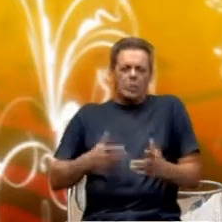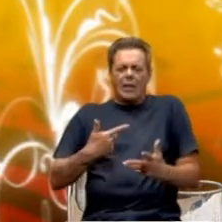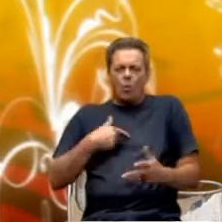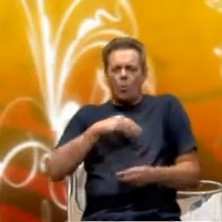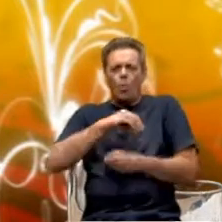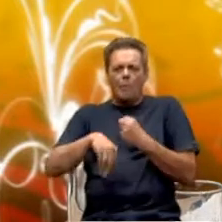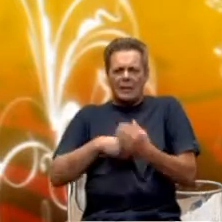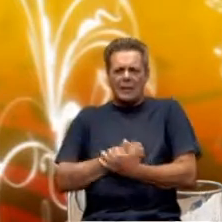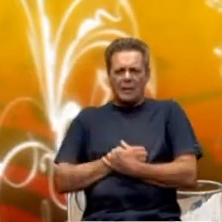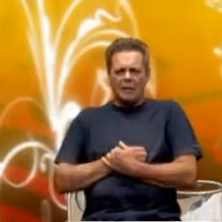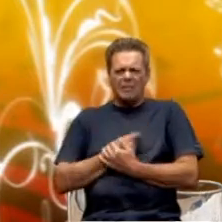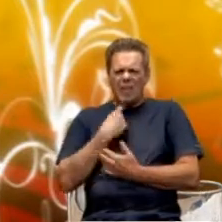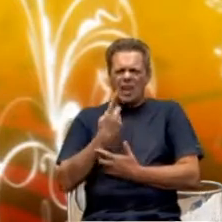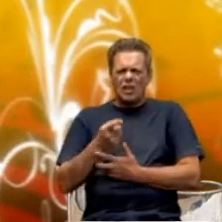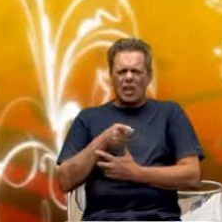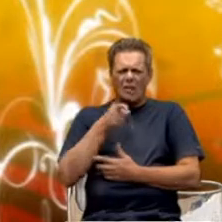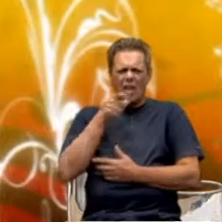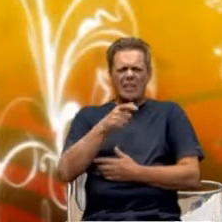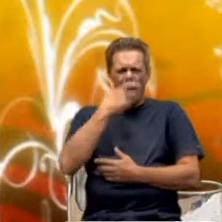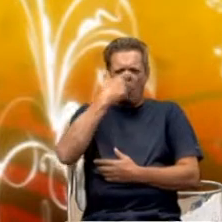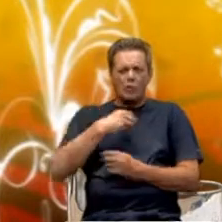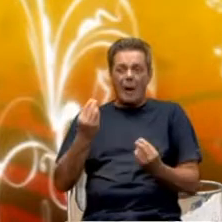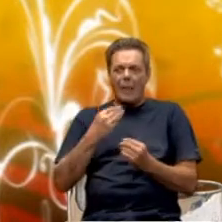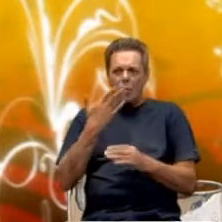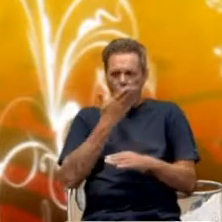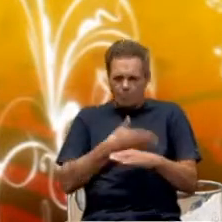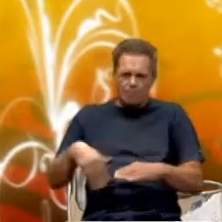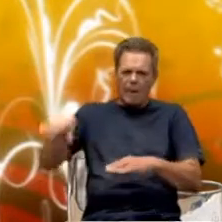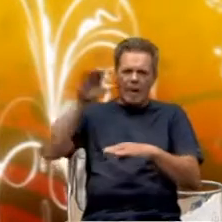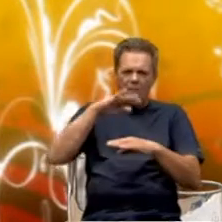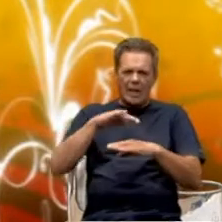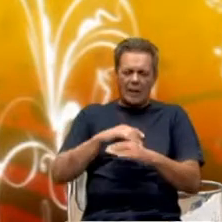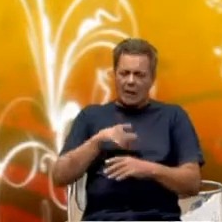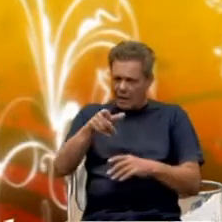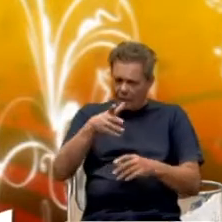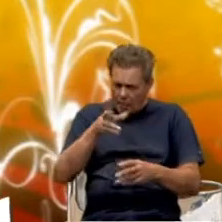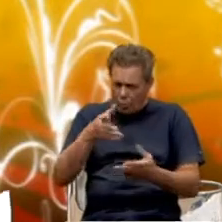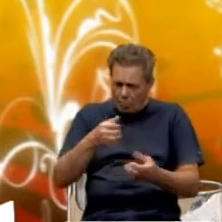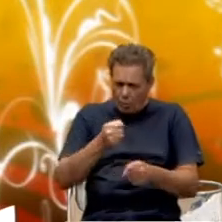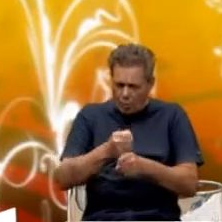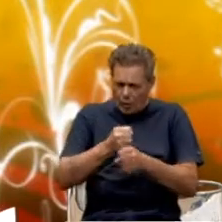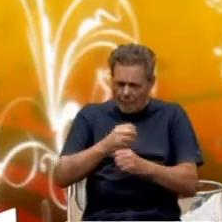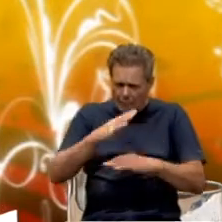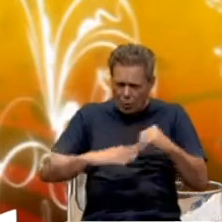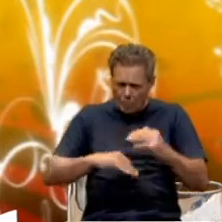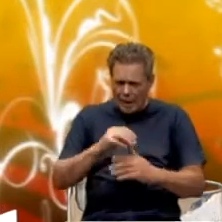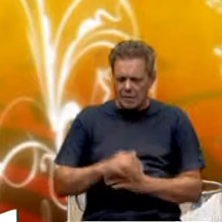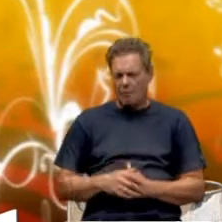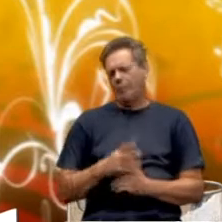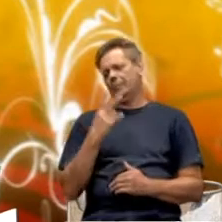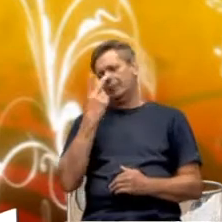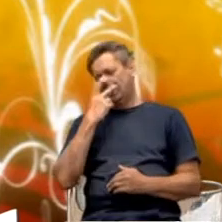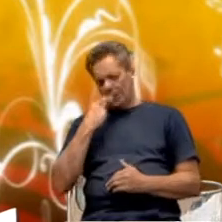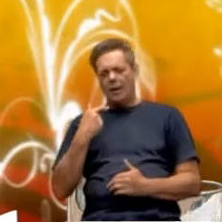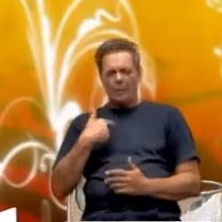pokazanjem da je on nešto nadvladava. Jel to možete vi provesti u praksi? Pa mi to provodimo. Mislim, pa ja nisam